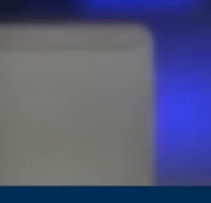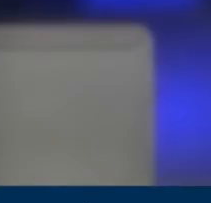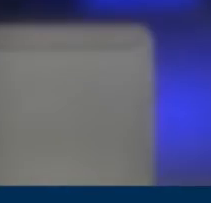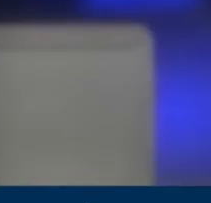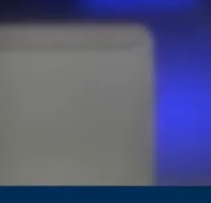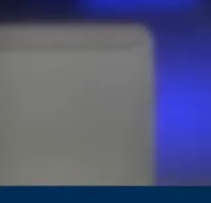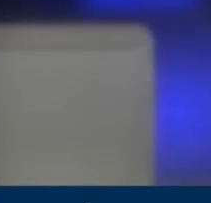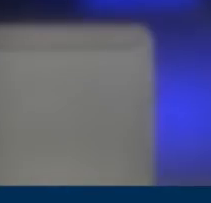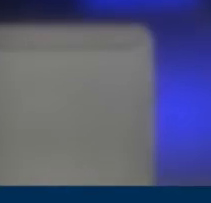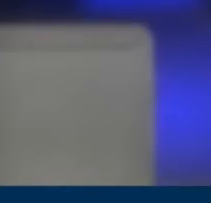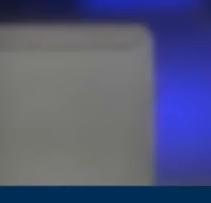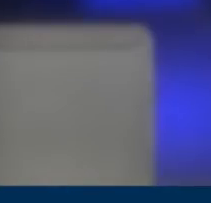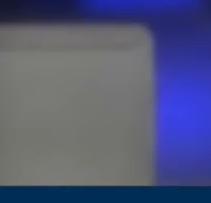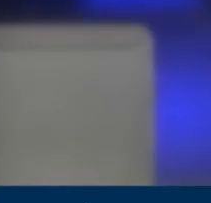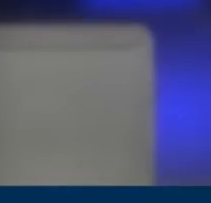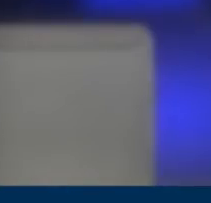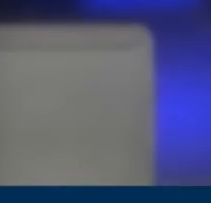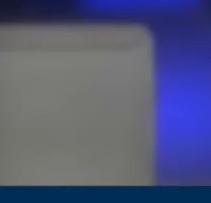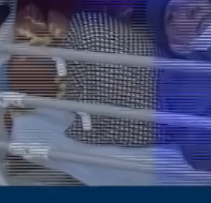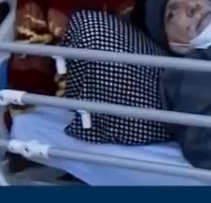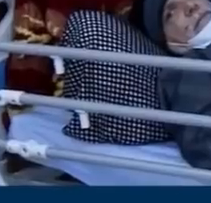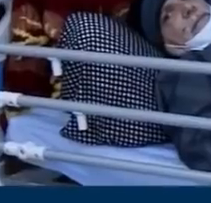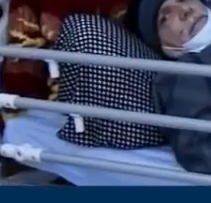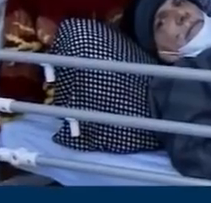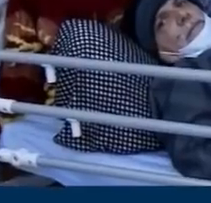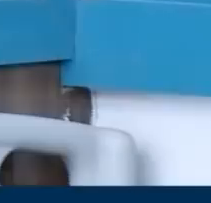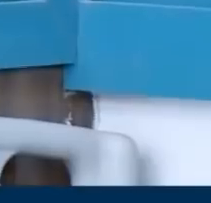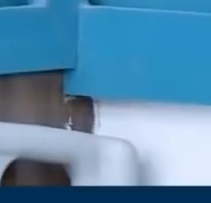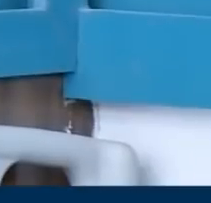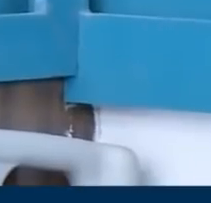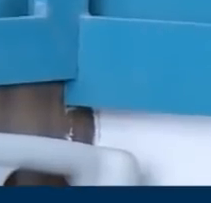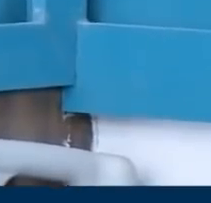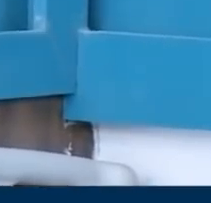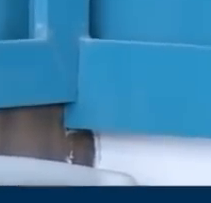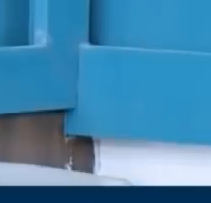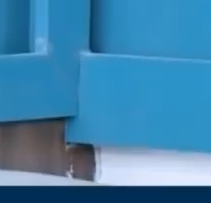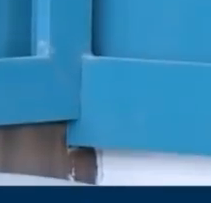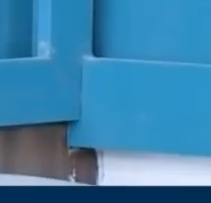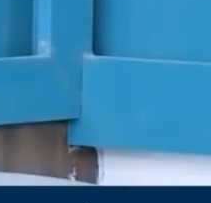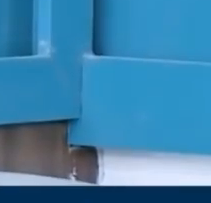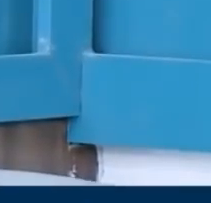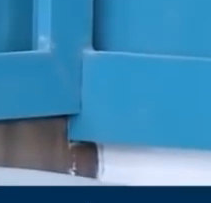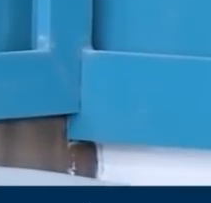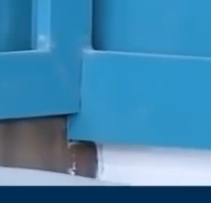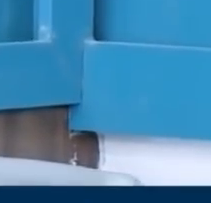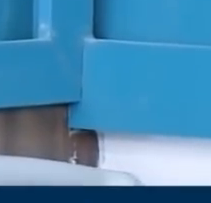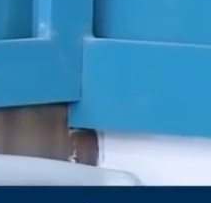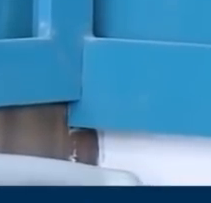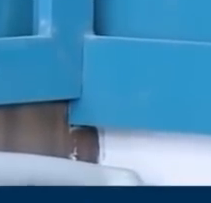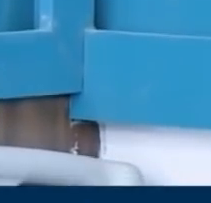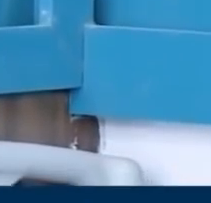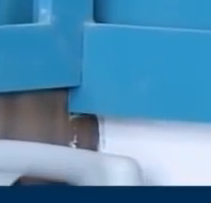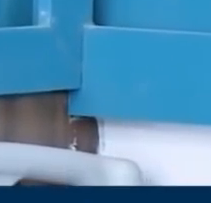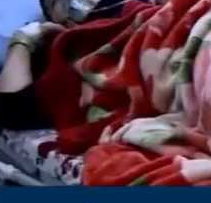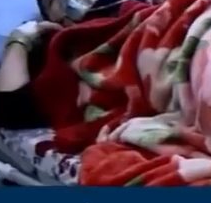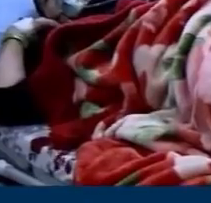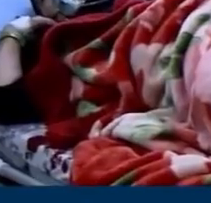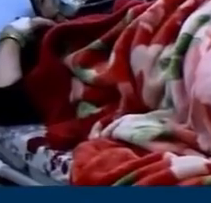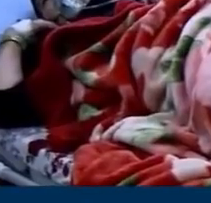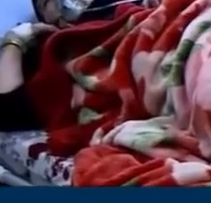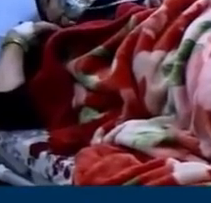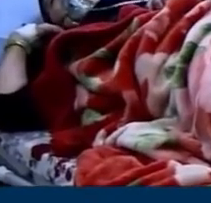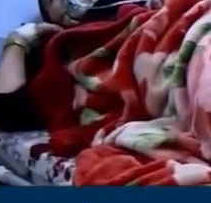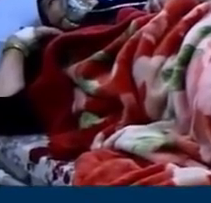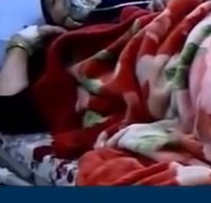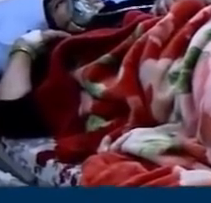3187 إصابة بالفيروس في عموم محافظات العراق. الوزارة في بيان أشارت أيضا إلى تسجيل 27 حالة